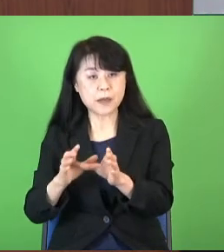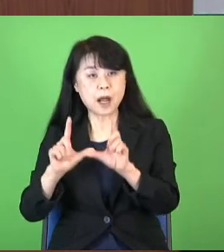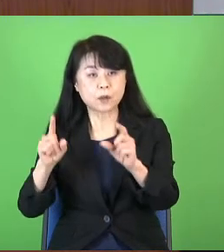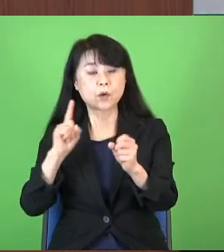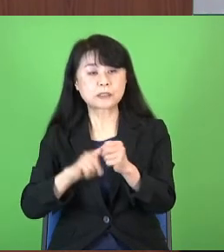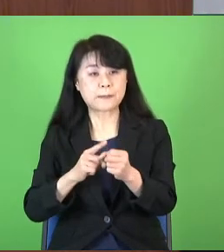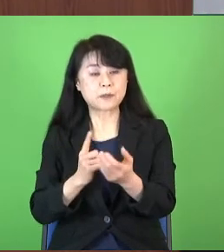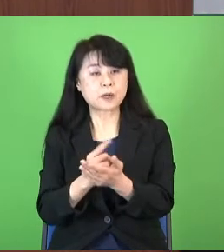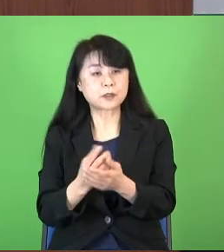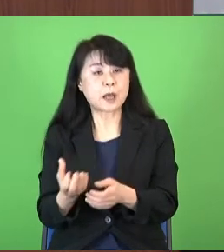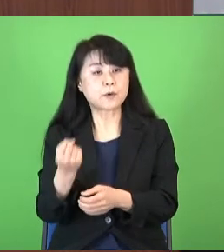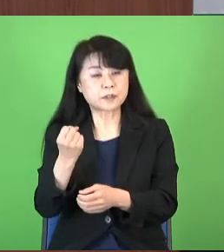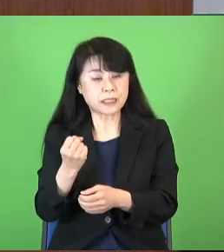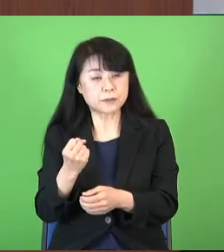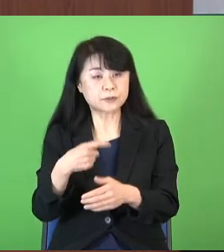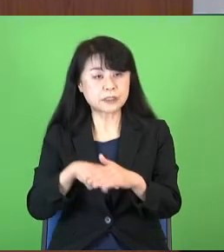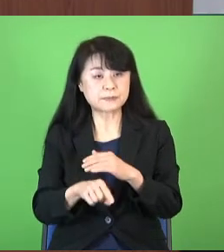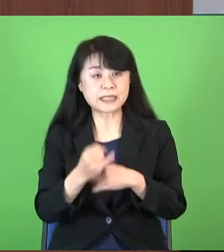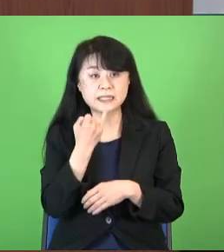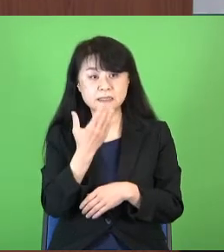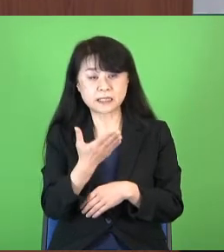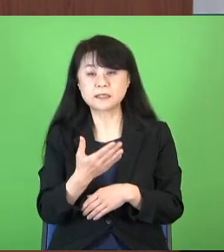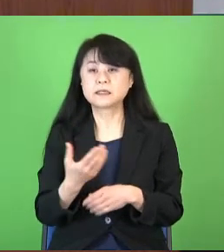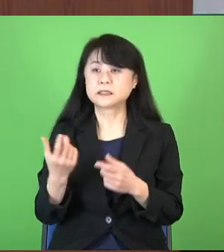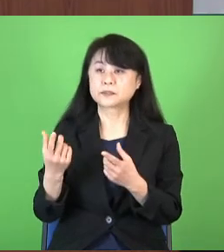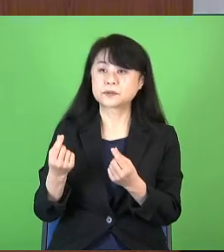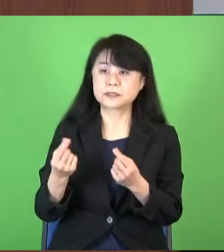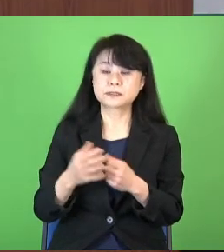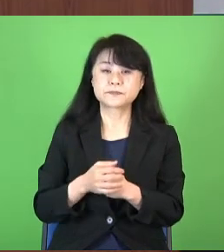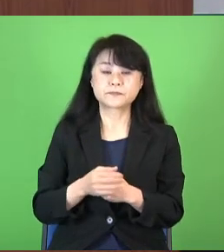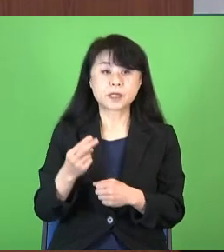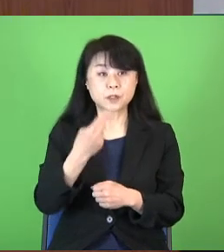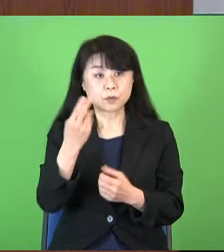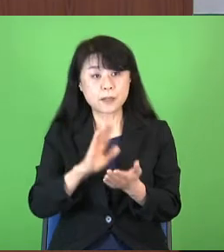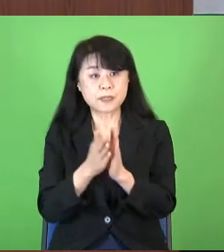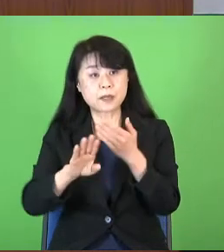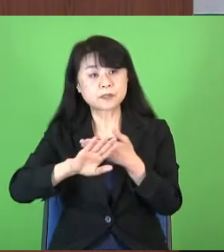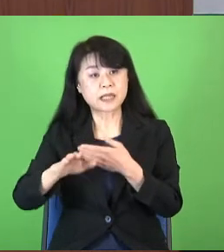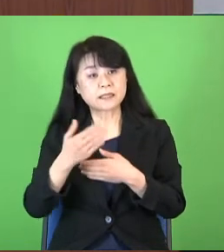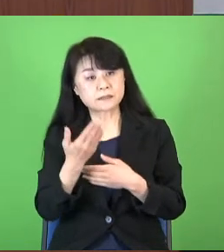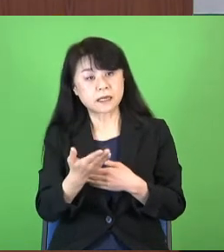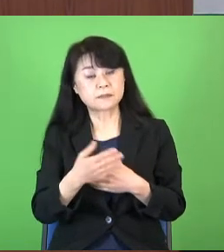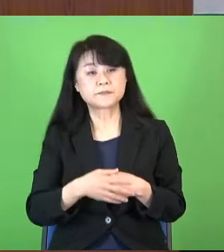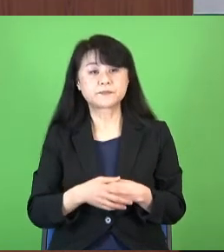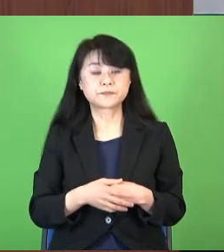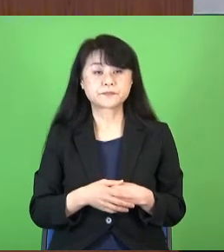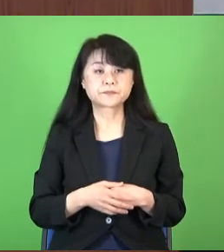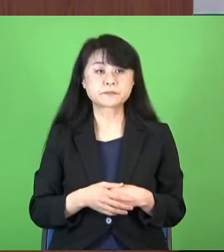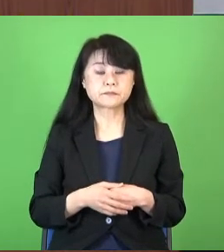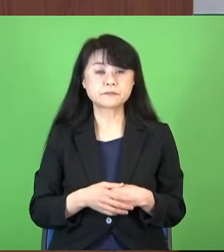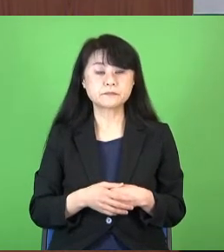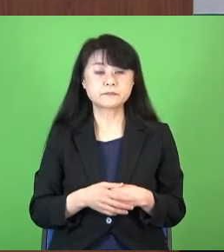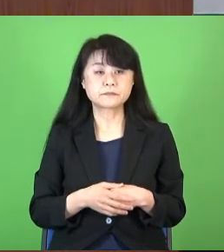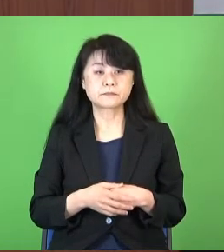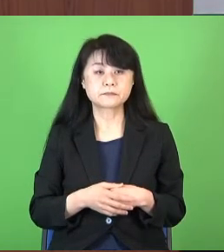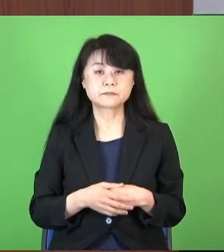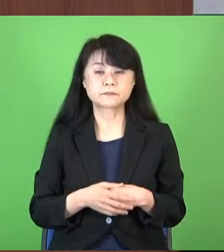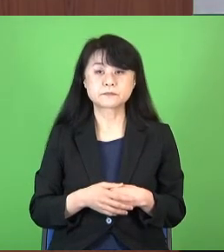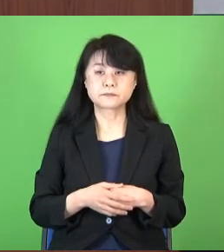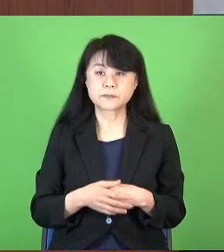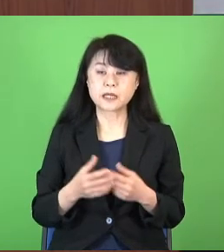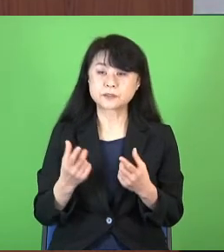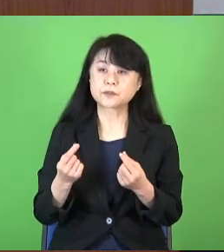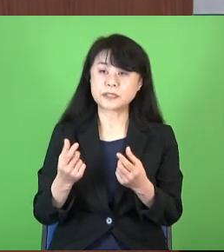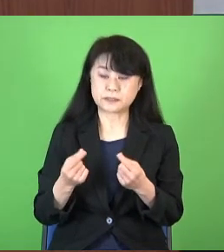て持ってますよとそういうことですねはい体向けを除いてということをよろしいですかね a俺